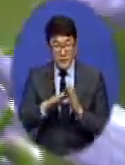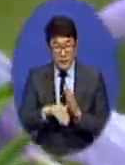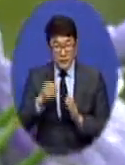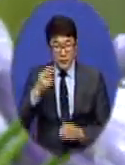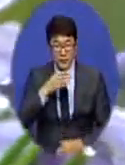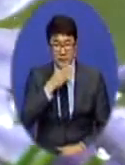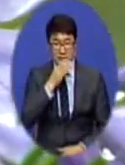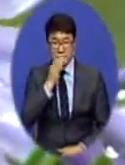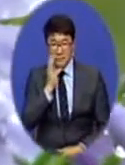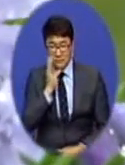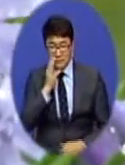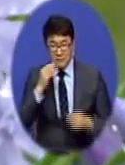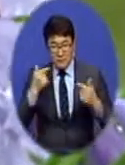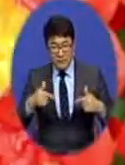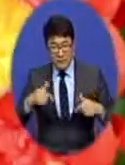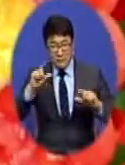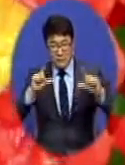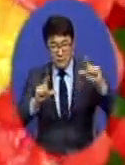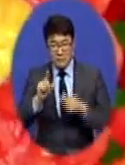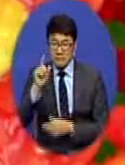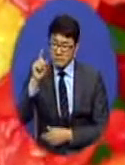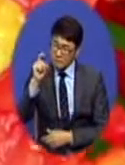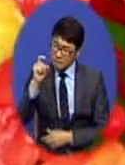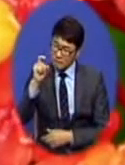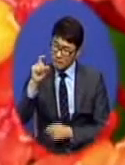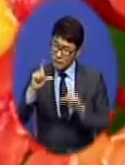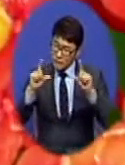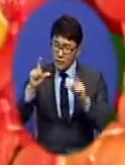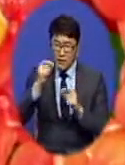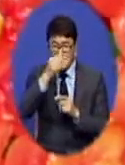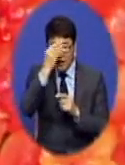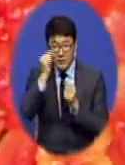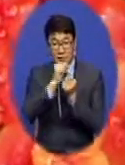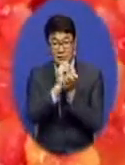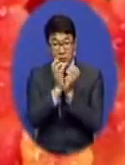젊었어도 늙어서도 꼬부라진 할미고